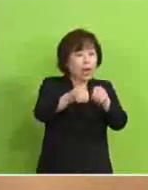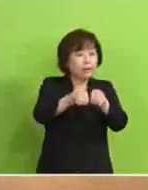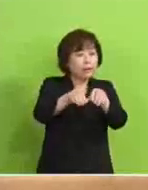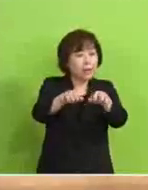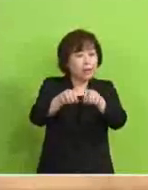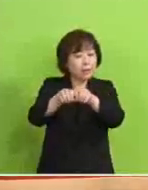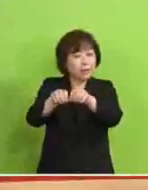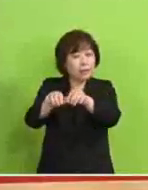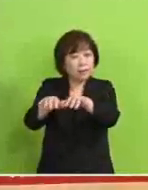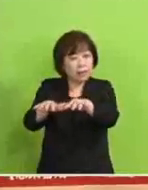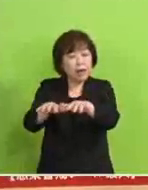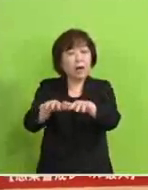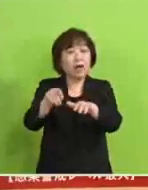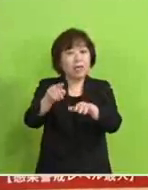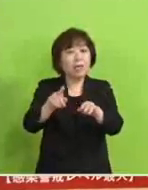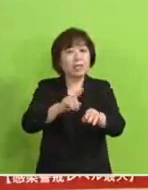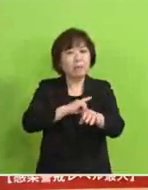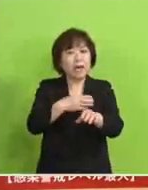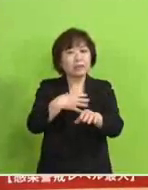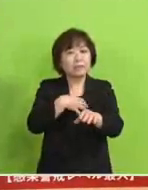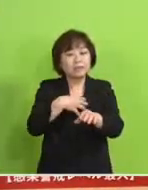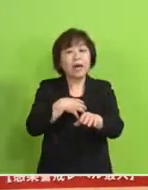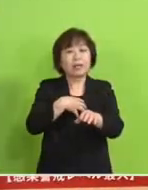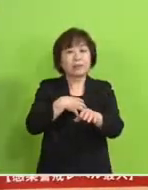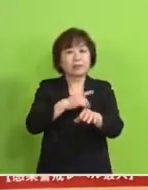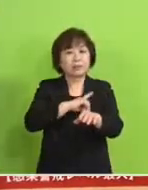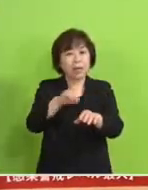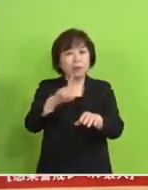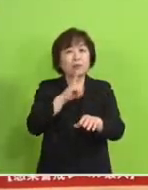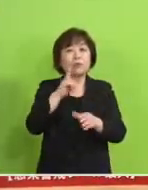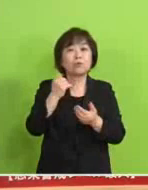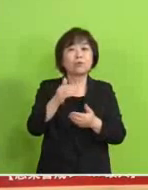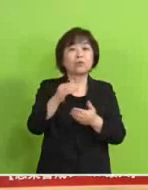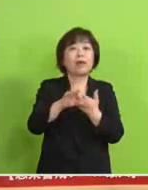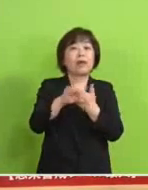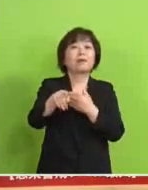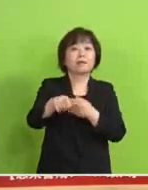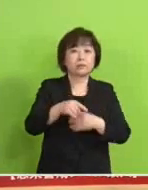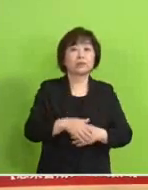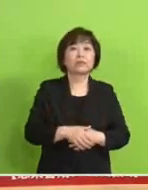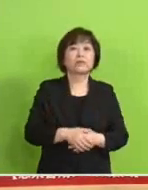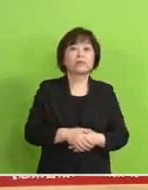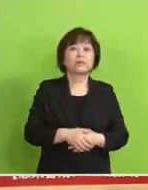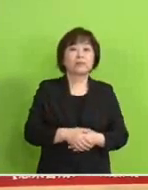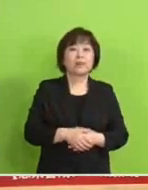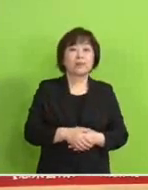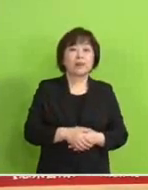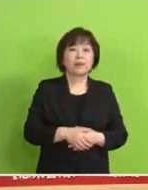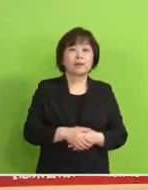の広がりが今最も懸念されている事例でございます。